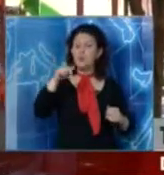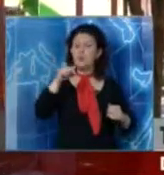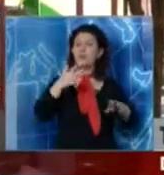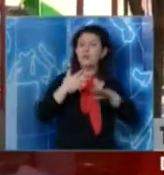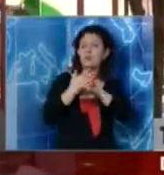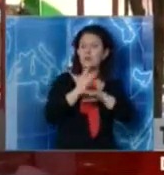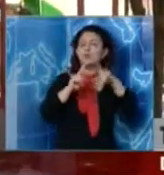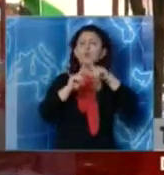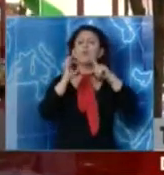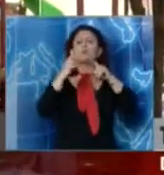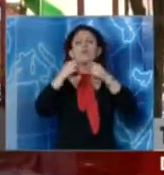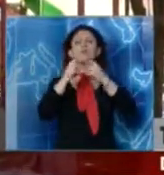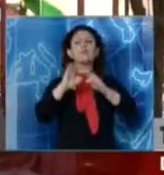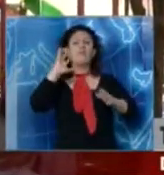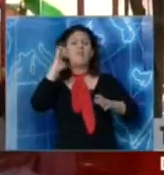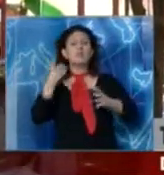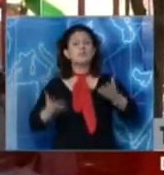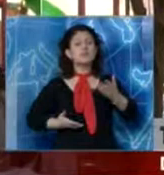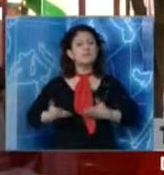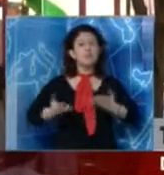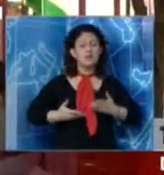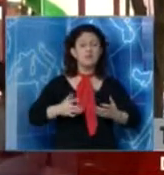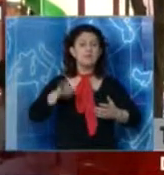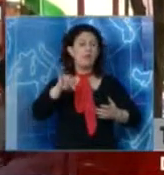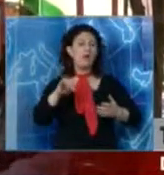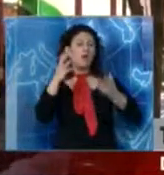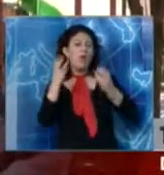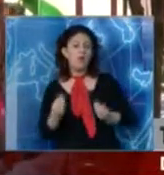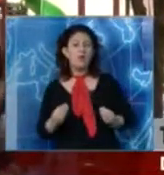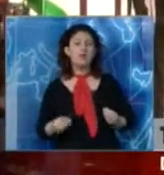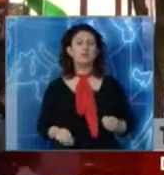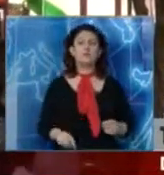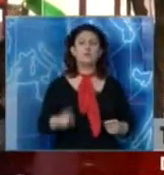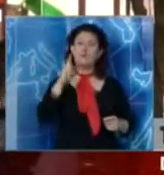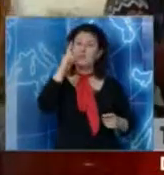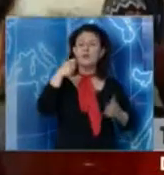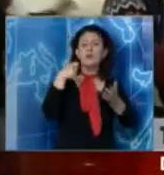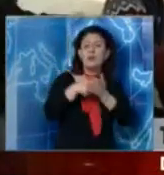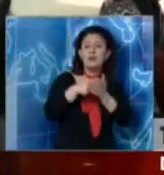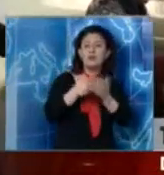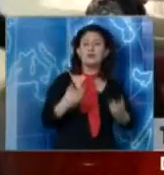aslında topçular fazlasıyla bu hizmetleri hak eden bir yapıda.